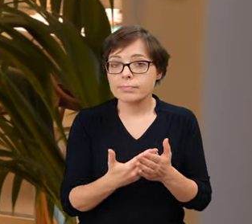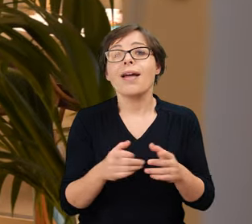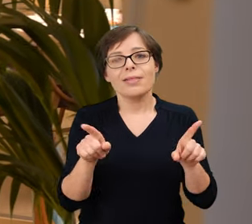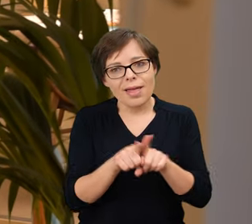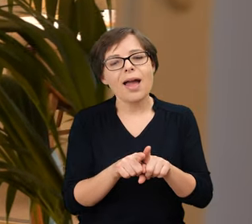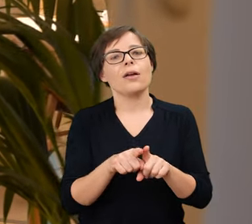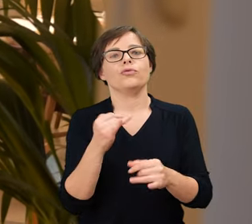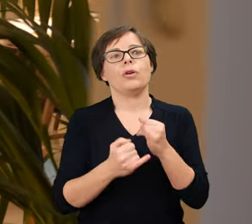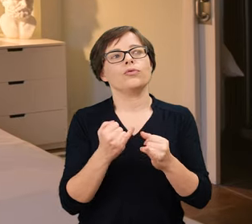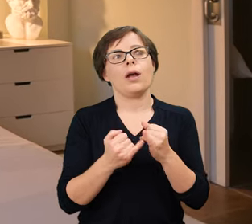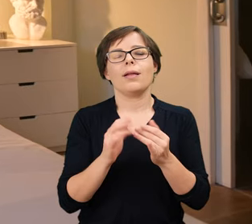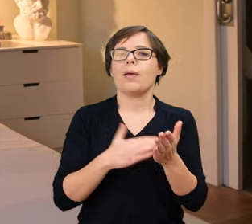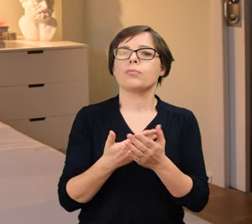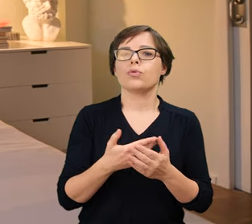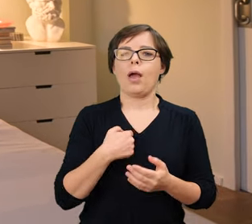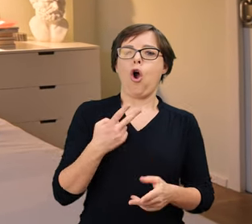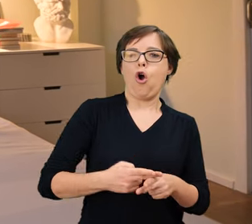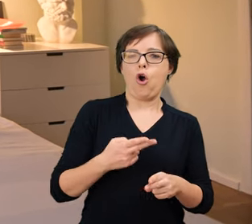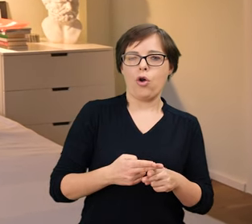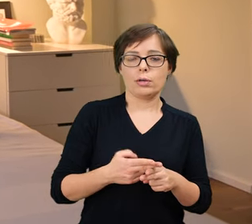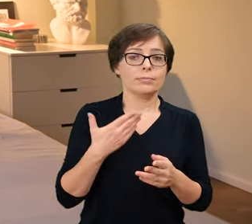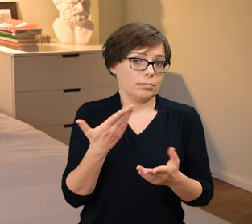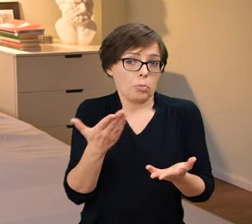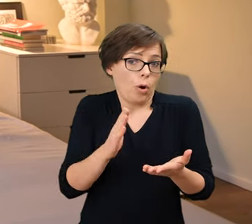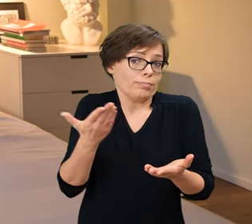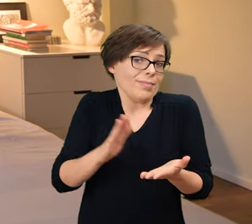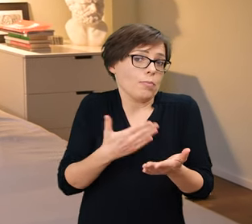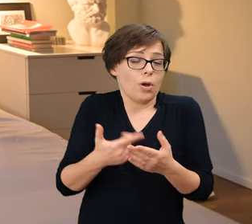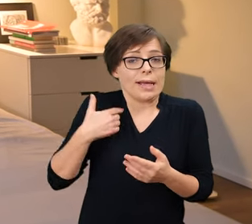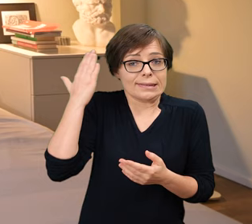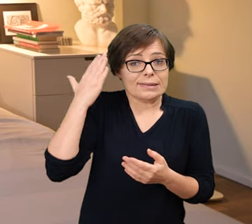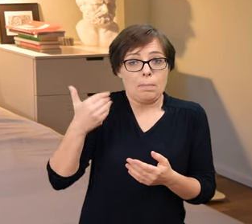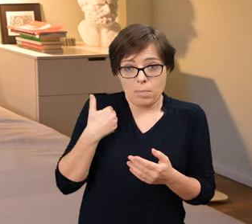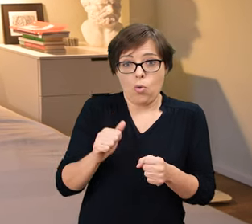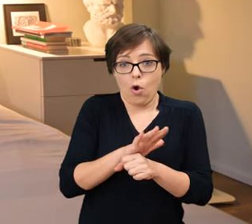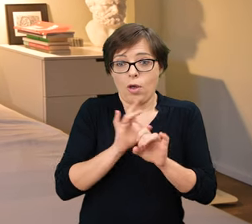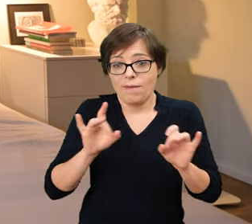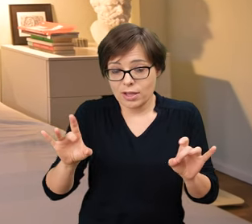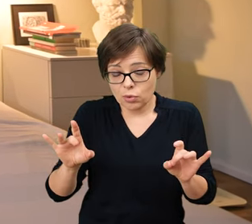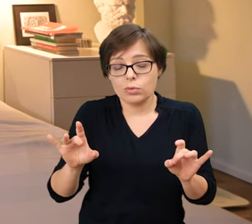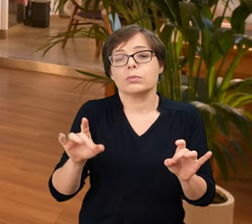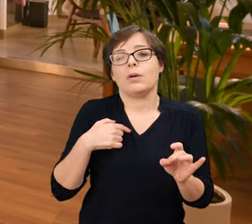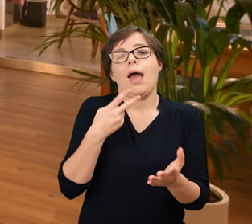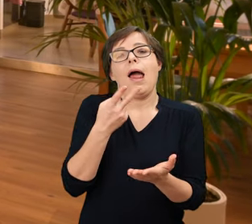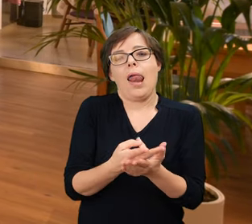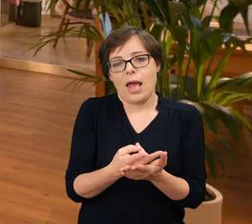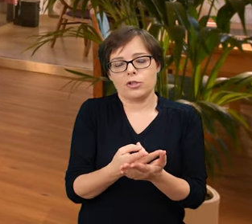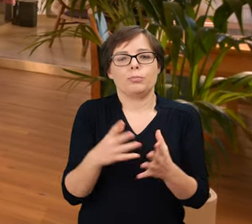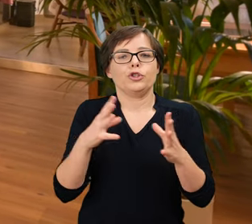o czym mówię, bo ostatnio przeszedłem COVID i spędziłem w łóżku 10 dni,